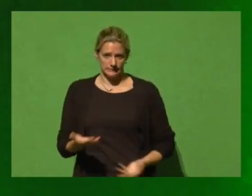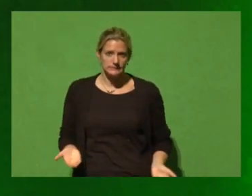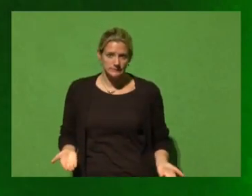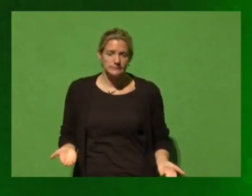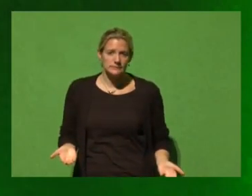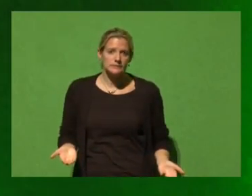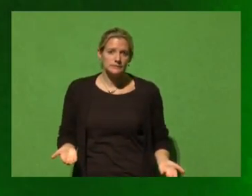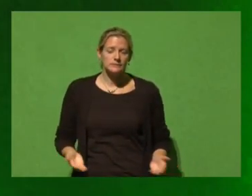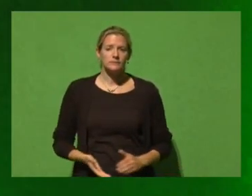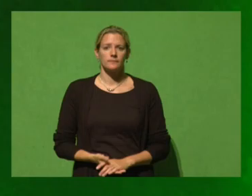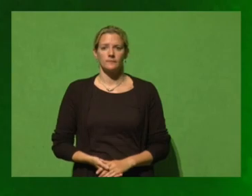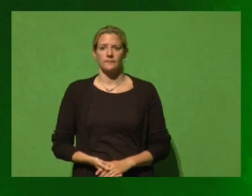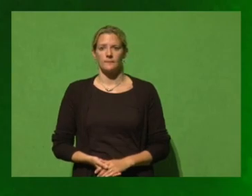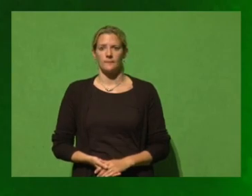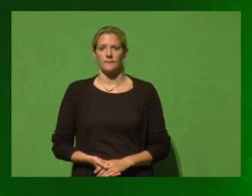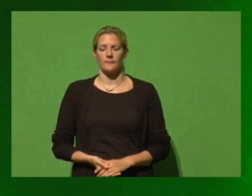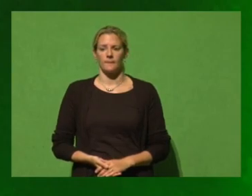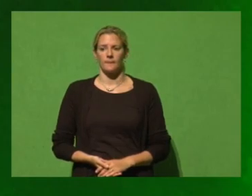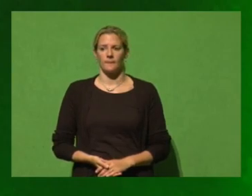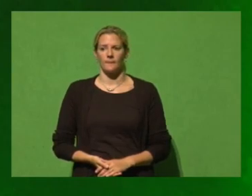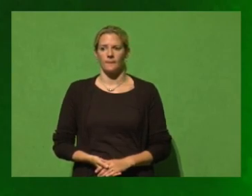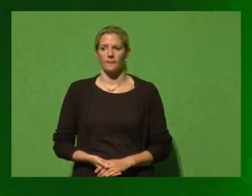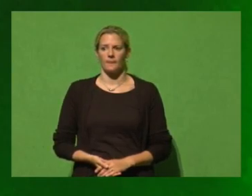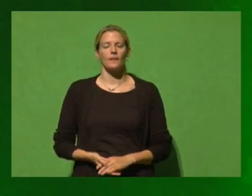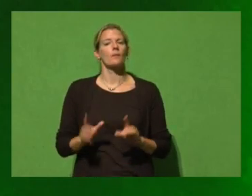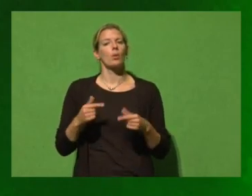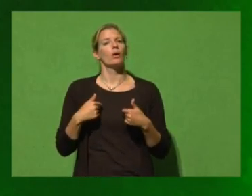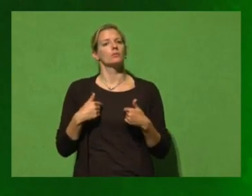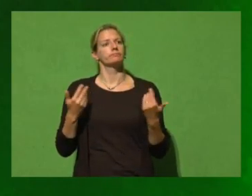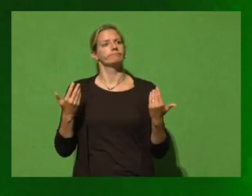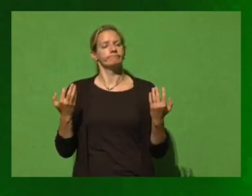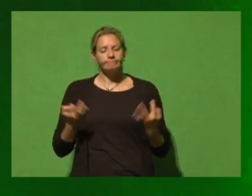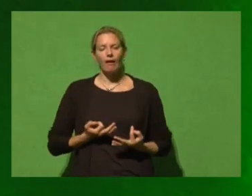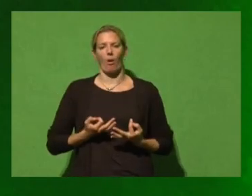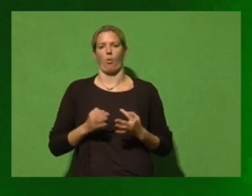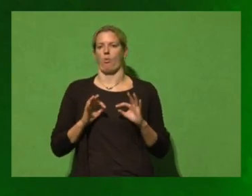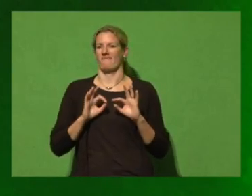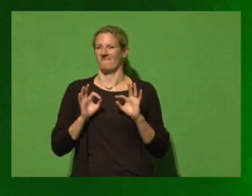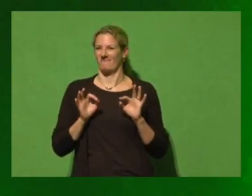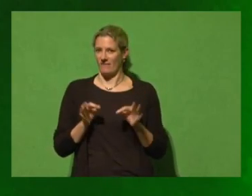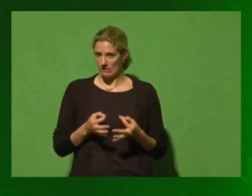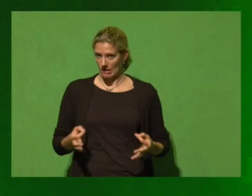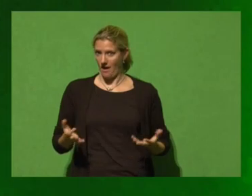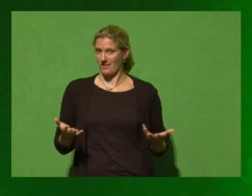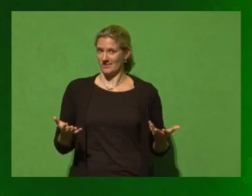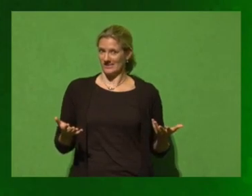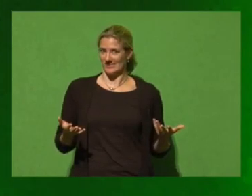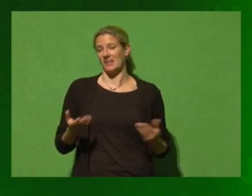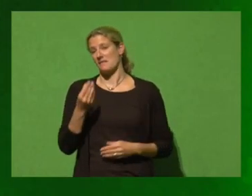Die Letztere erfordert doch die Fähigkeit, die trockenen